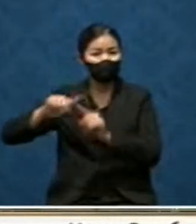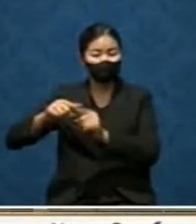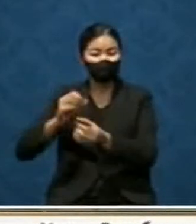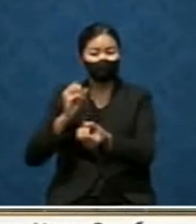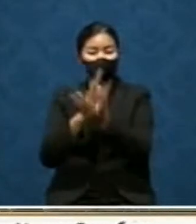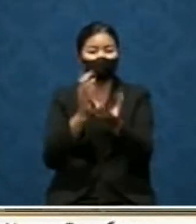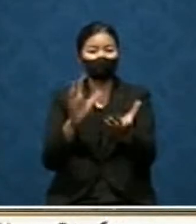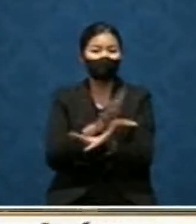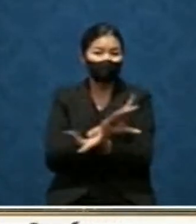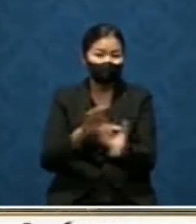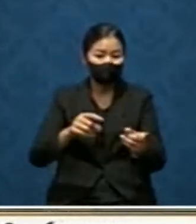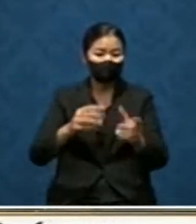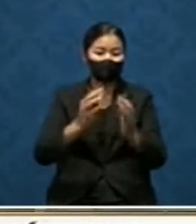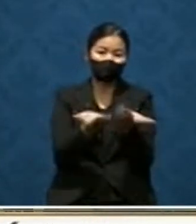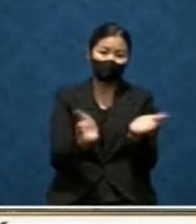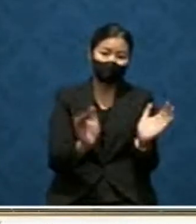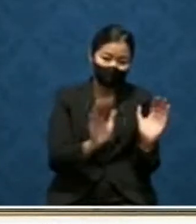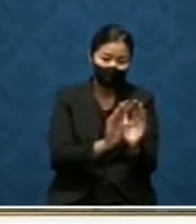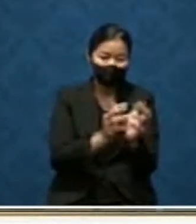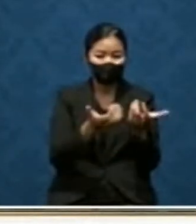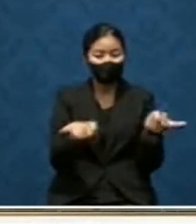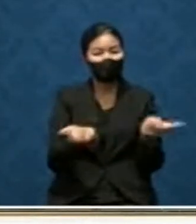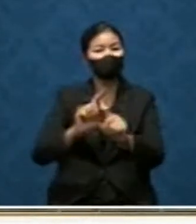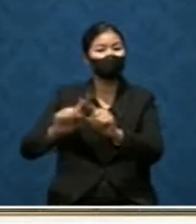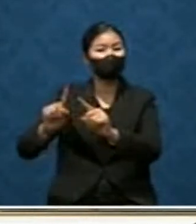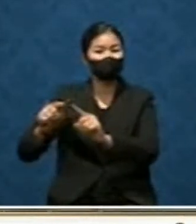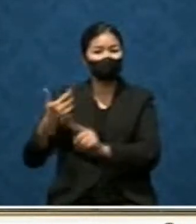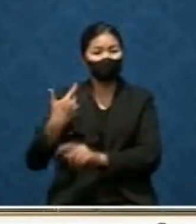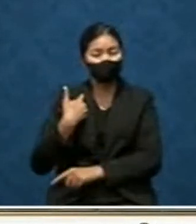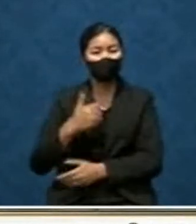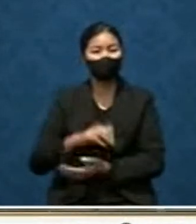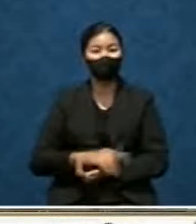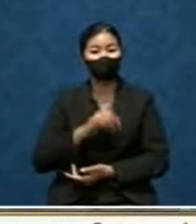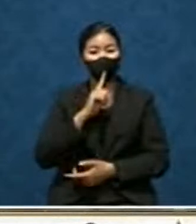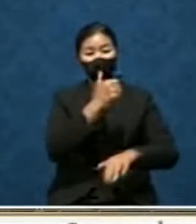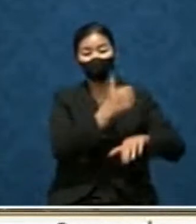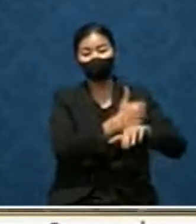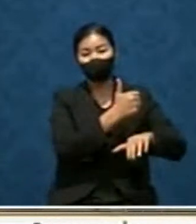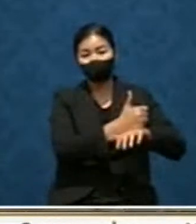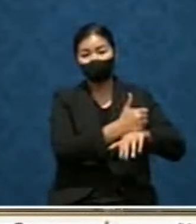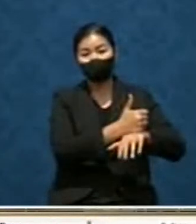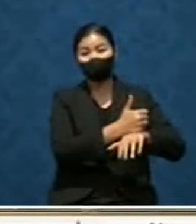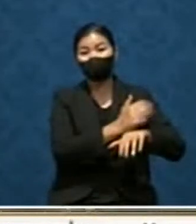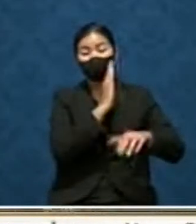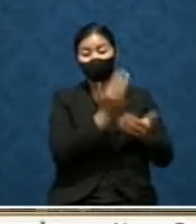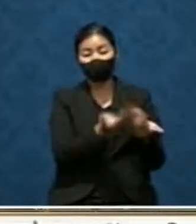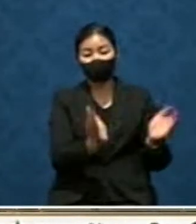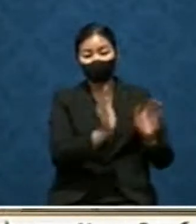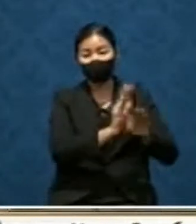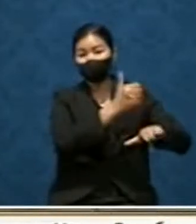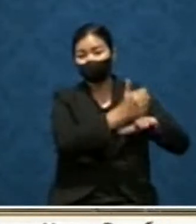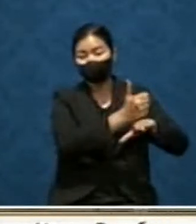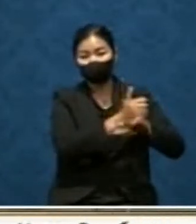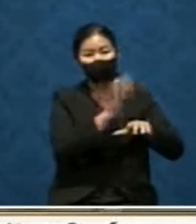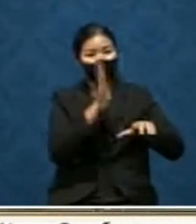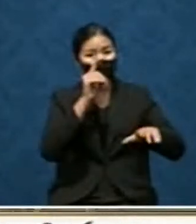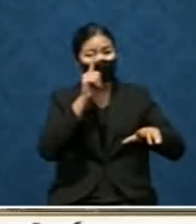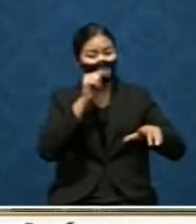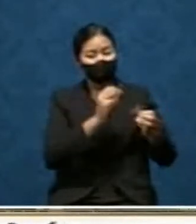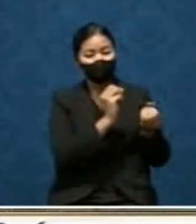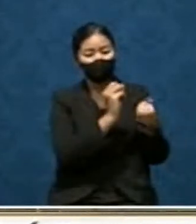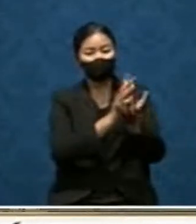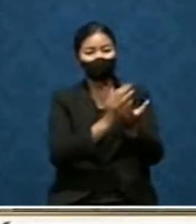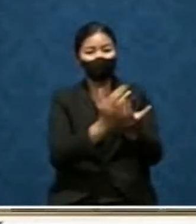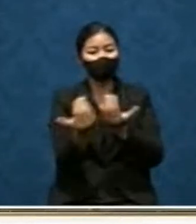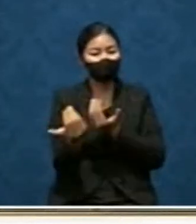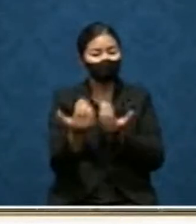สังคมทำรายครอบครัวหัวหน้าครอบครัวเศฟนะครับ มันเดืดร้ถึงเมียึงล